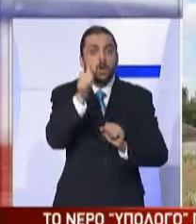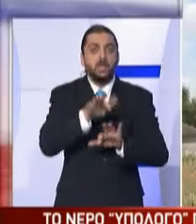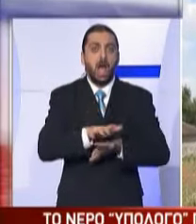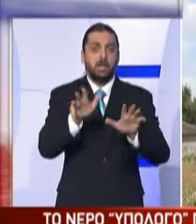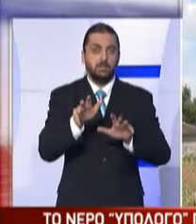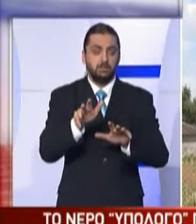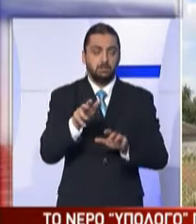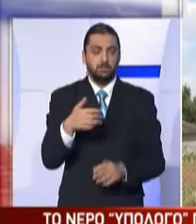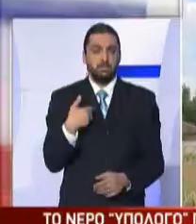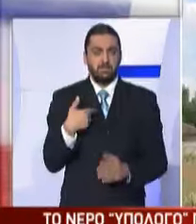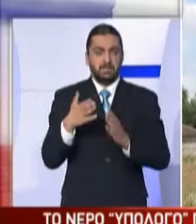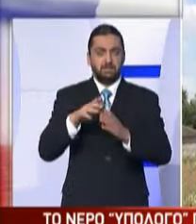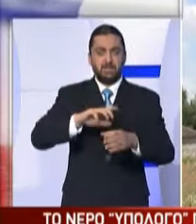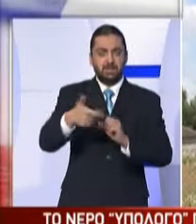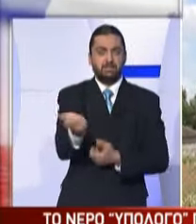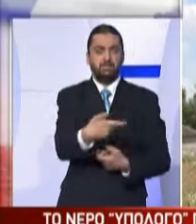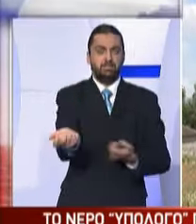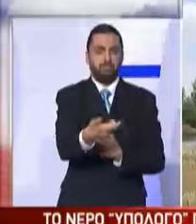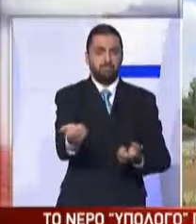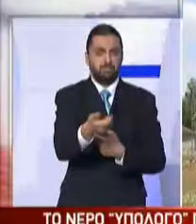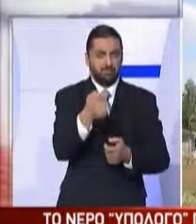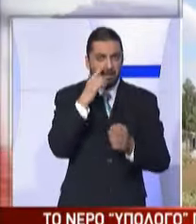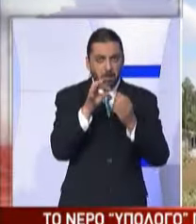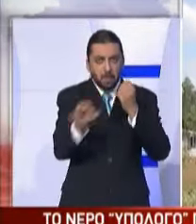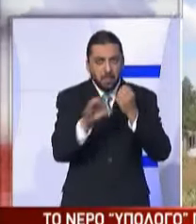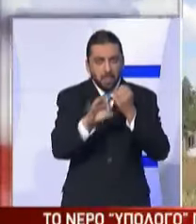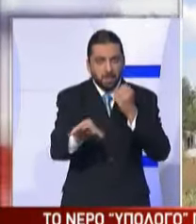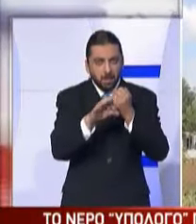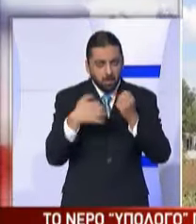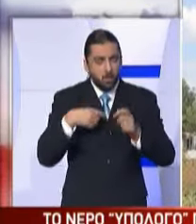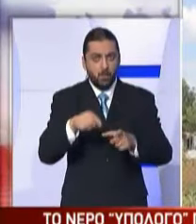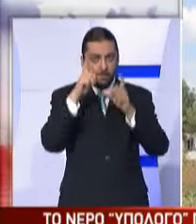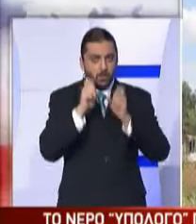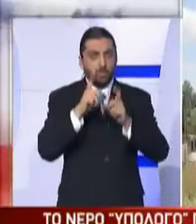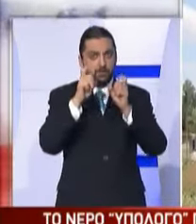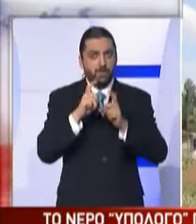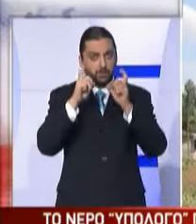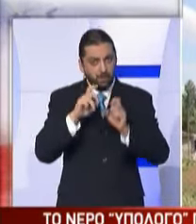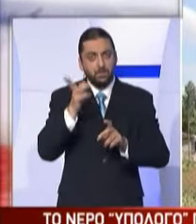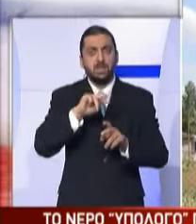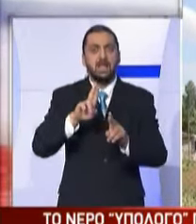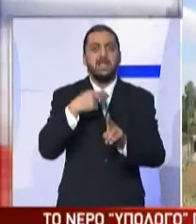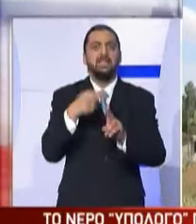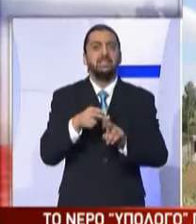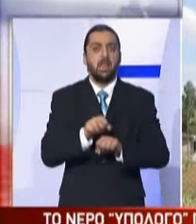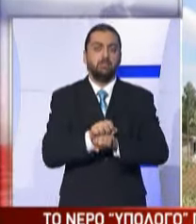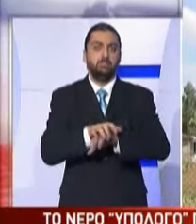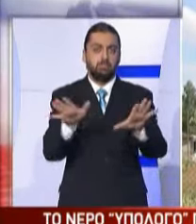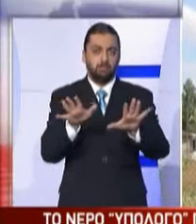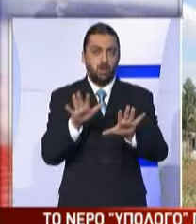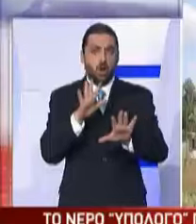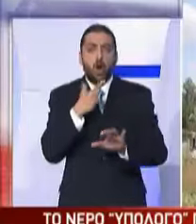νερό έβγαζε πολλά λέπια. Και τα έβγαλα φωτογραφία και τα ανέβησα στο ίντερνετ, καθώς κανένας άλλος από το χωριό δεν ασχολούνταν με αυτό το